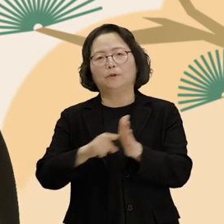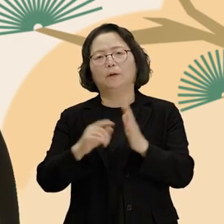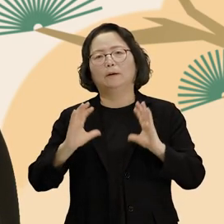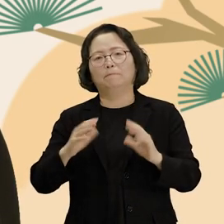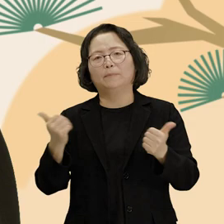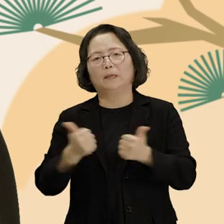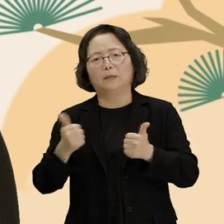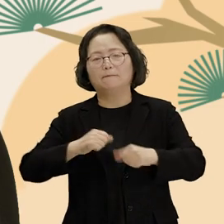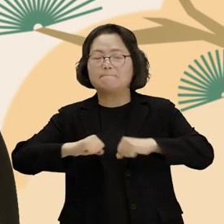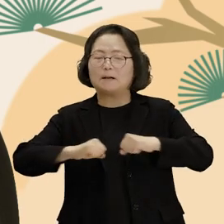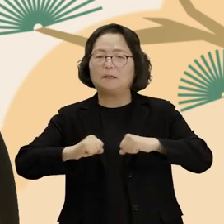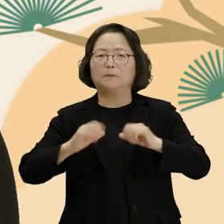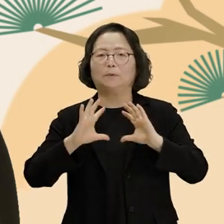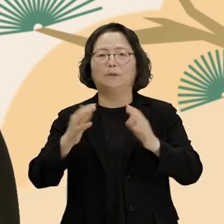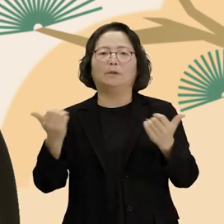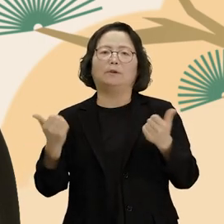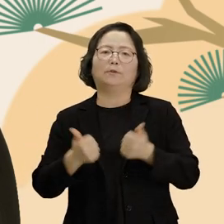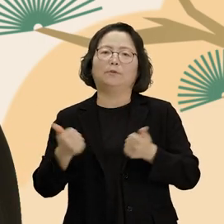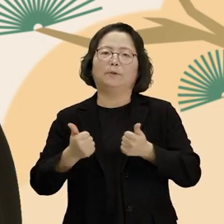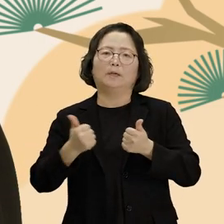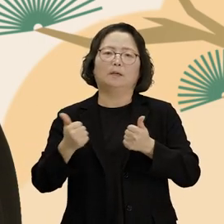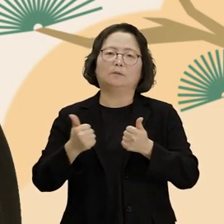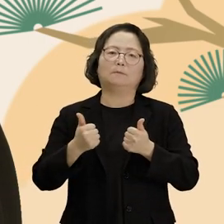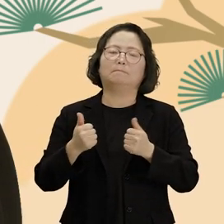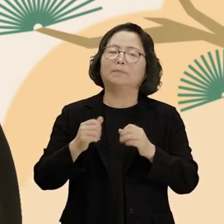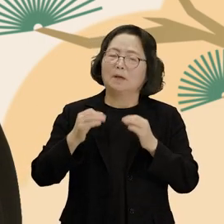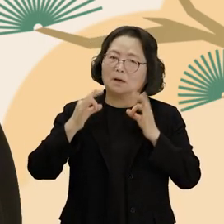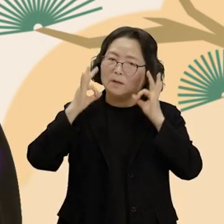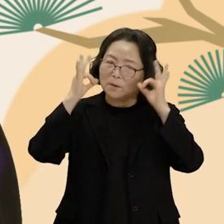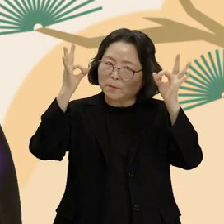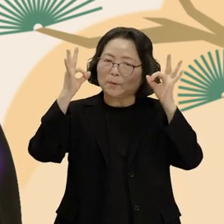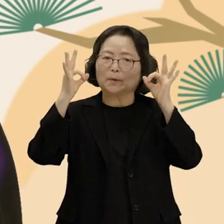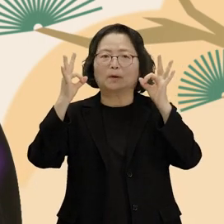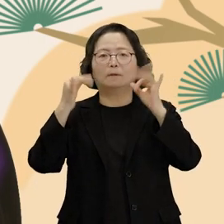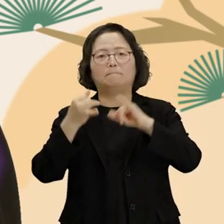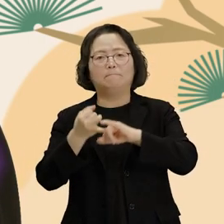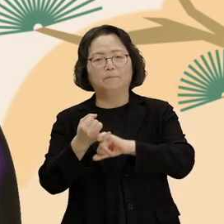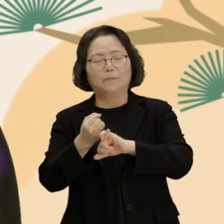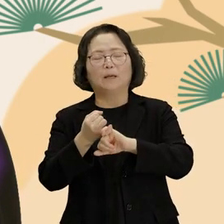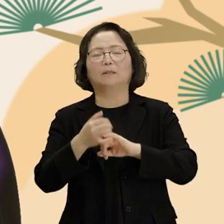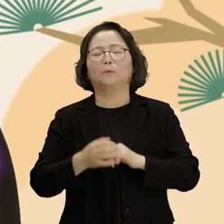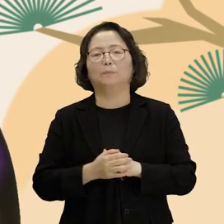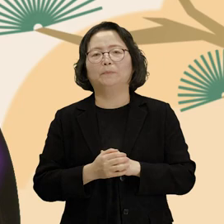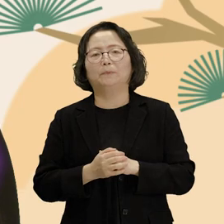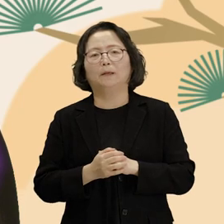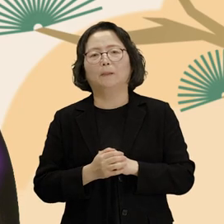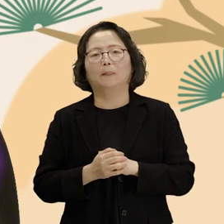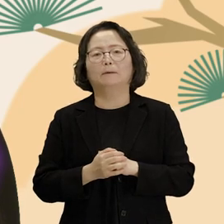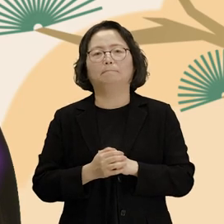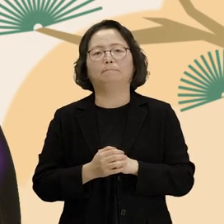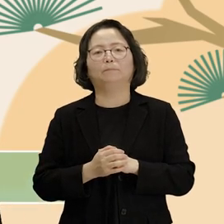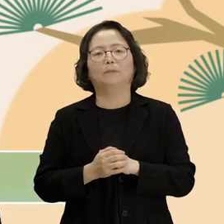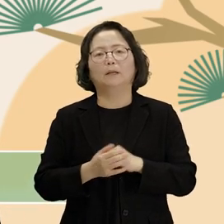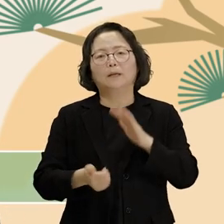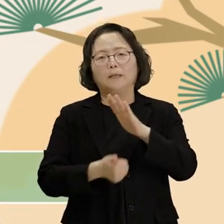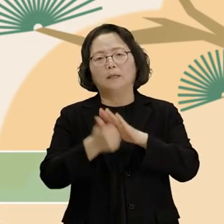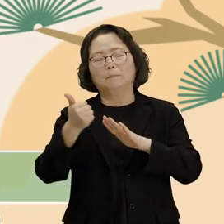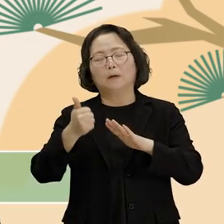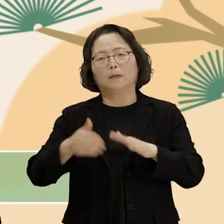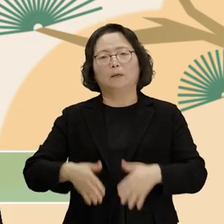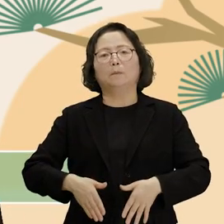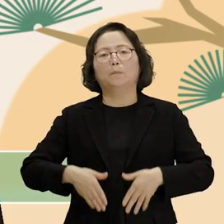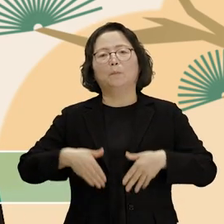의회, 역동적인 의회로 거듭나도록 최선을 다할 것을 약속드립니다.